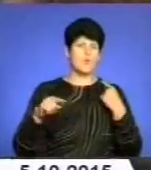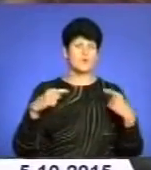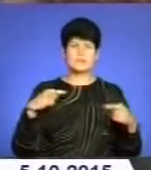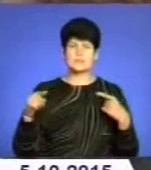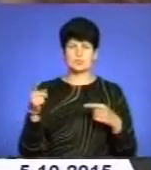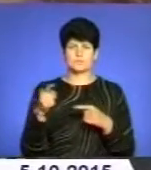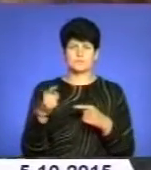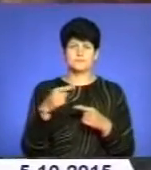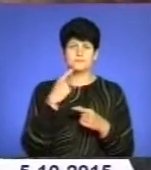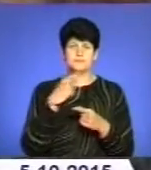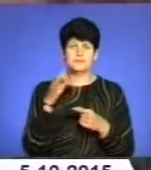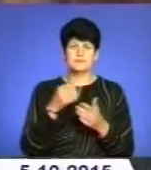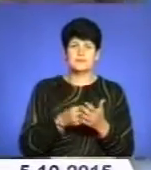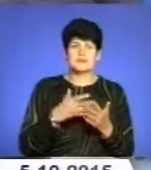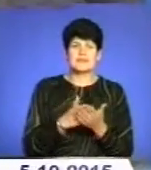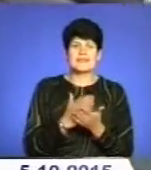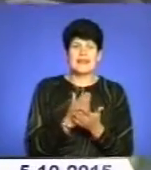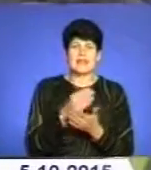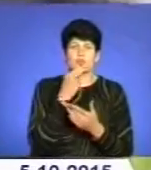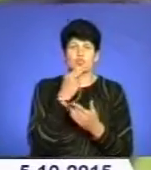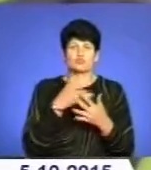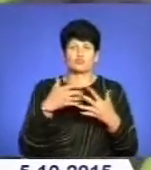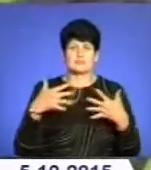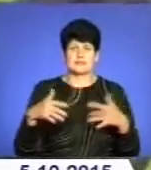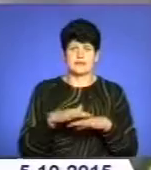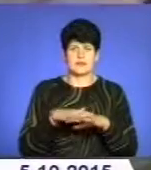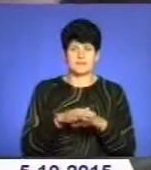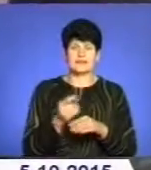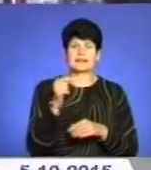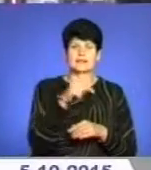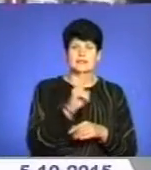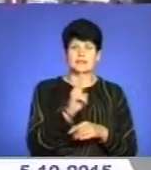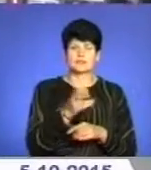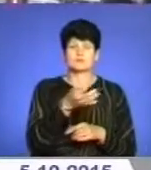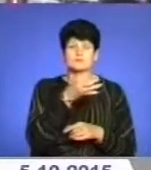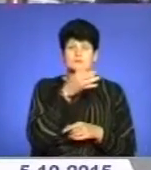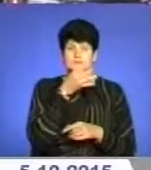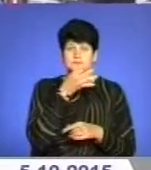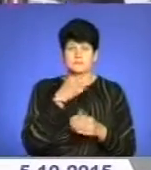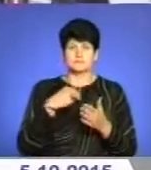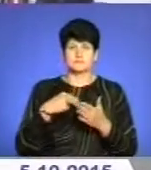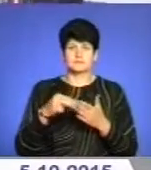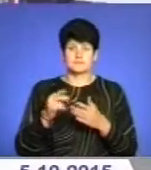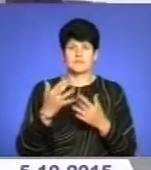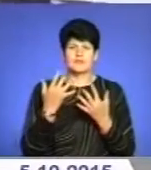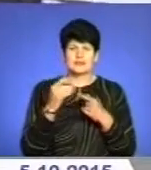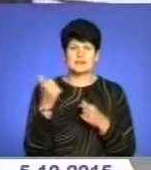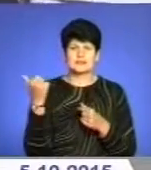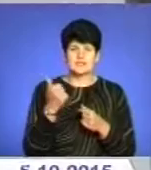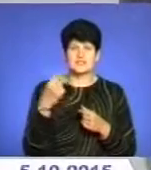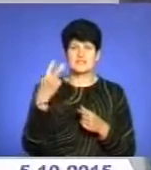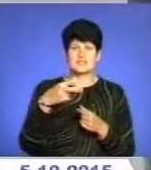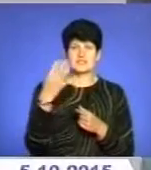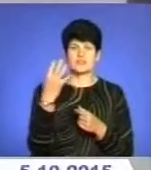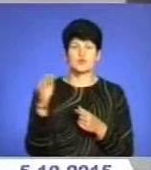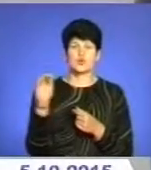тернополяни відгукуються про ціни та якість продукції на ярмарку. Але для тих, хто вподобав такі закупи, вже за кілька тижнів,